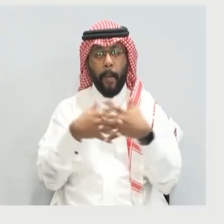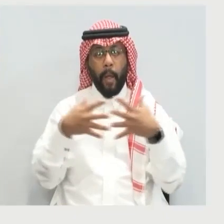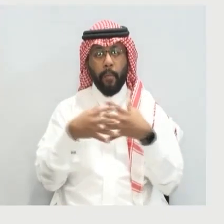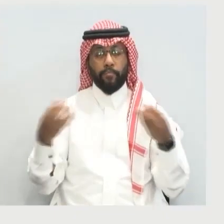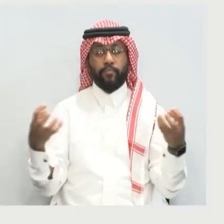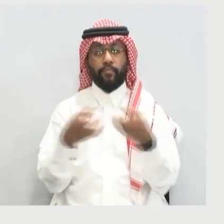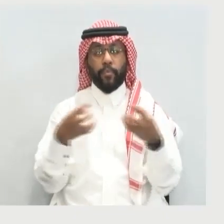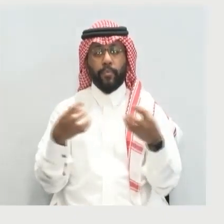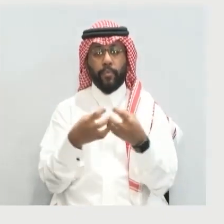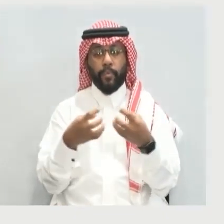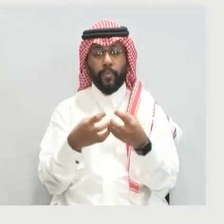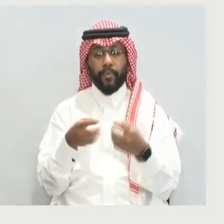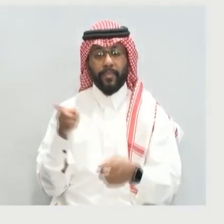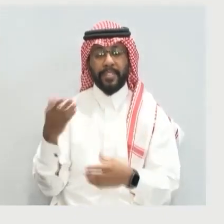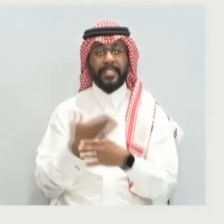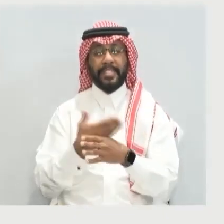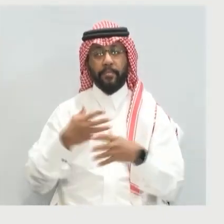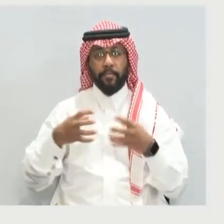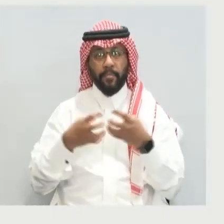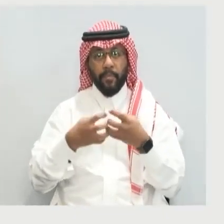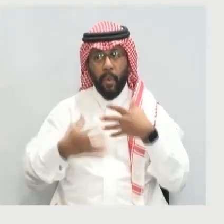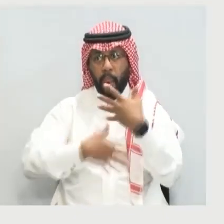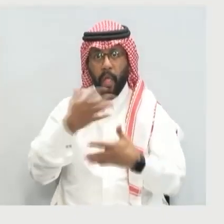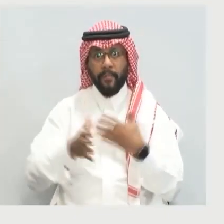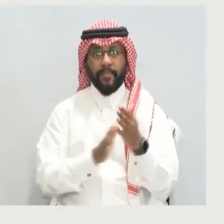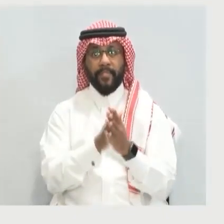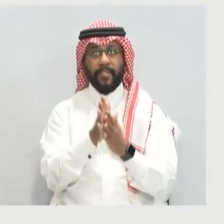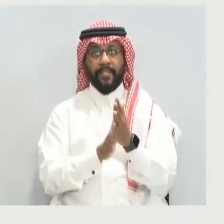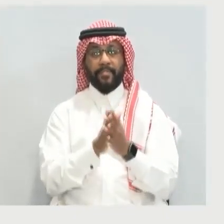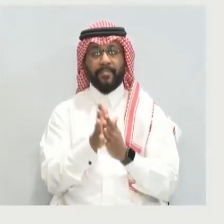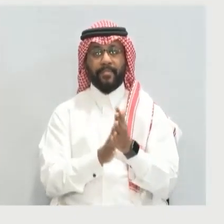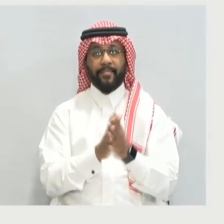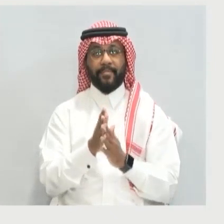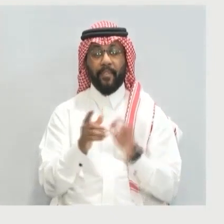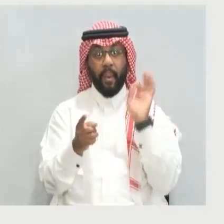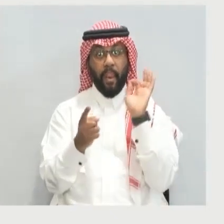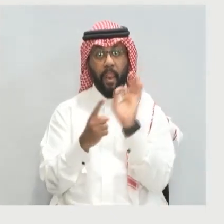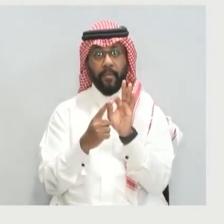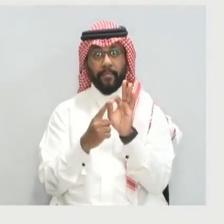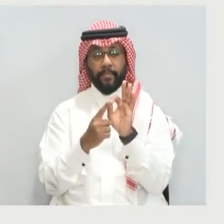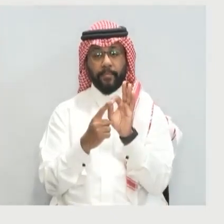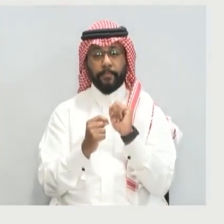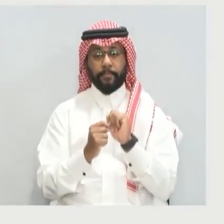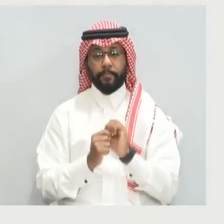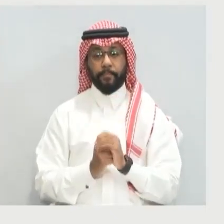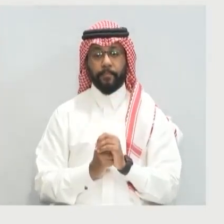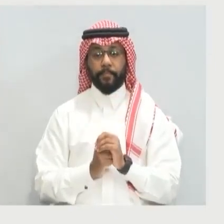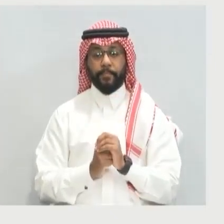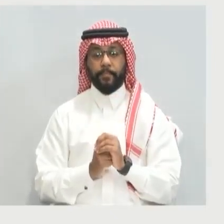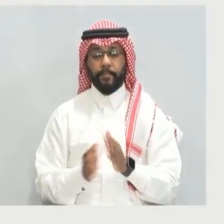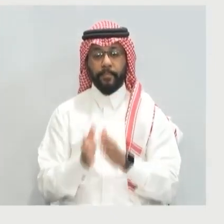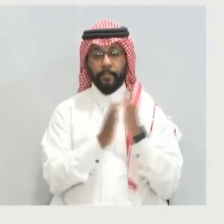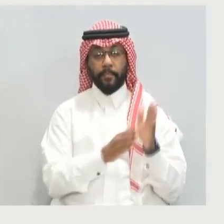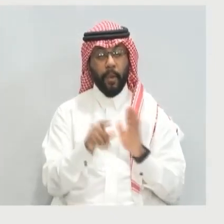بعضها ببعض لماذا لكي يتم التفاعل فيما بينها وهذه هي نظريه اصاد ايضا نسترجع